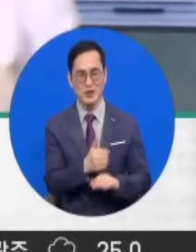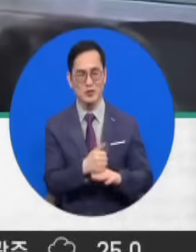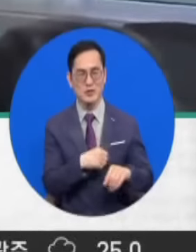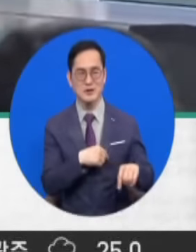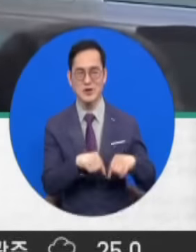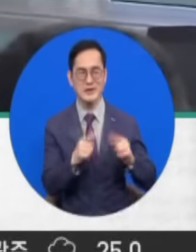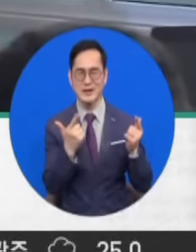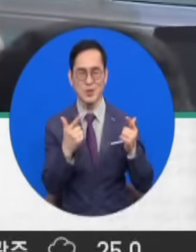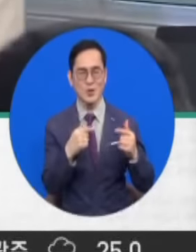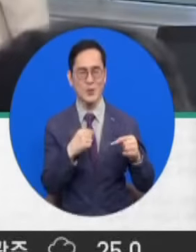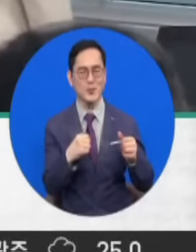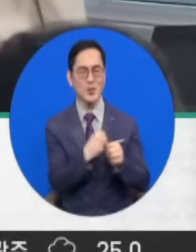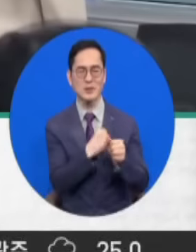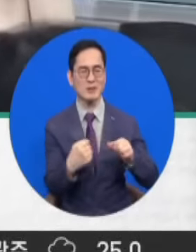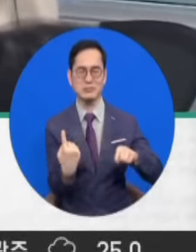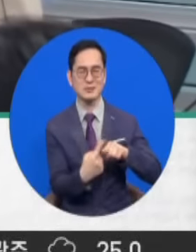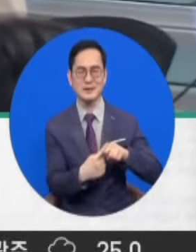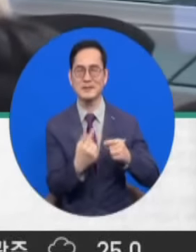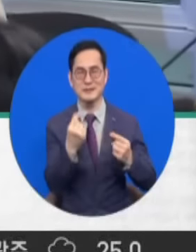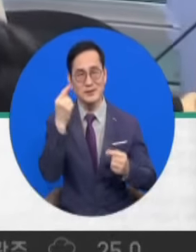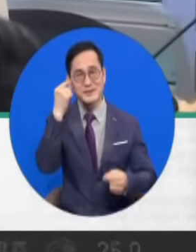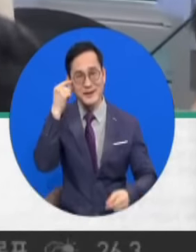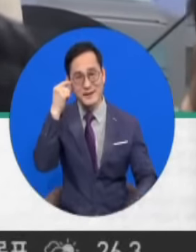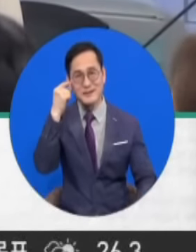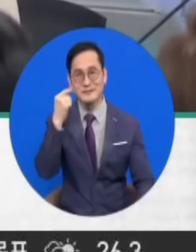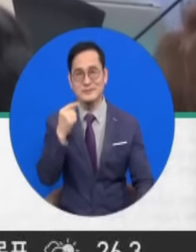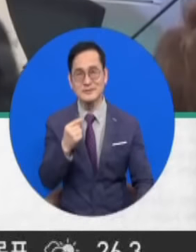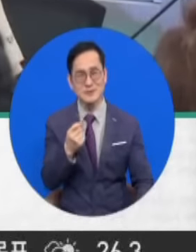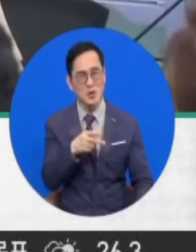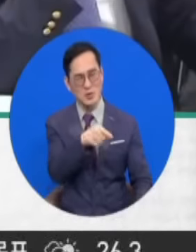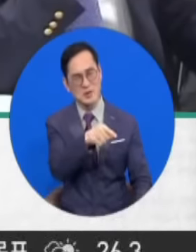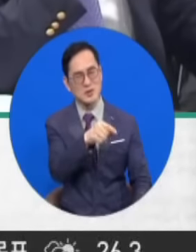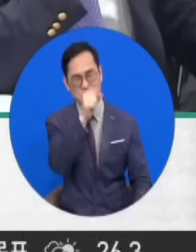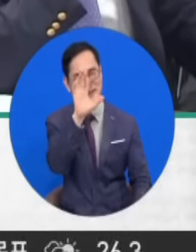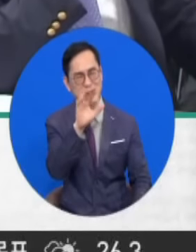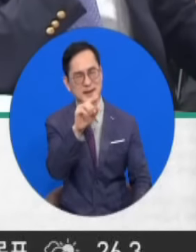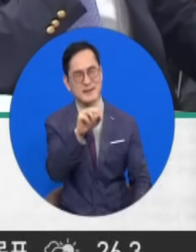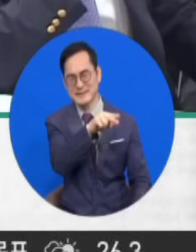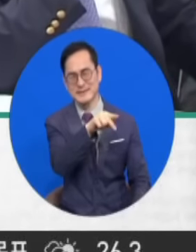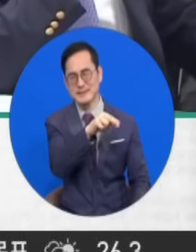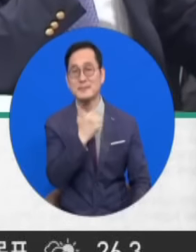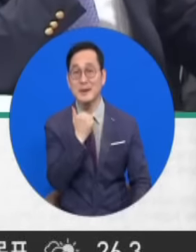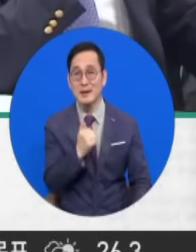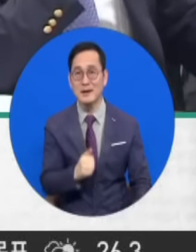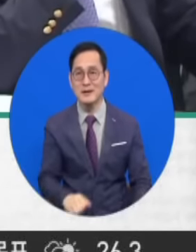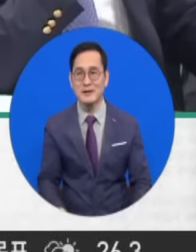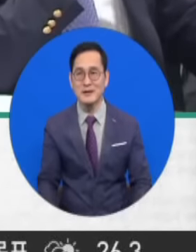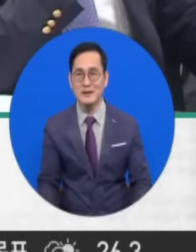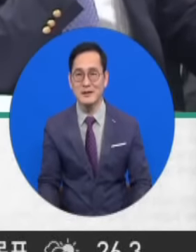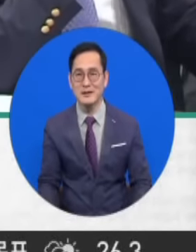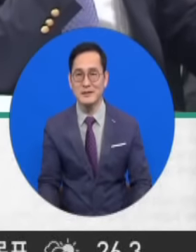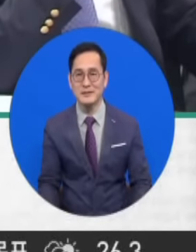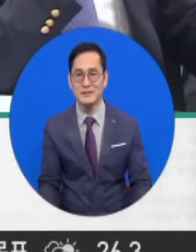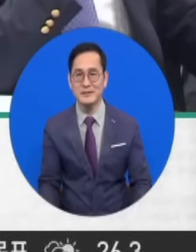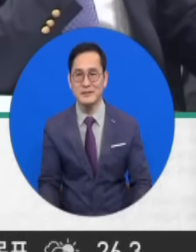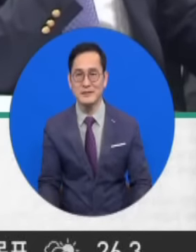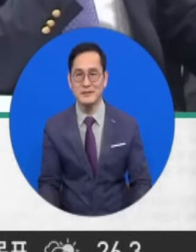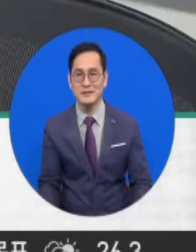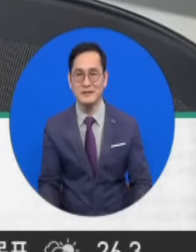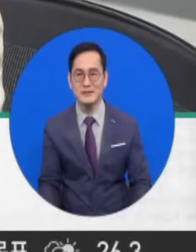가졌고 그에 대해서 당내에서 비판적 목소리를 낸 적이 있습니다. 저 학폭 맞다? 학폭이라고까지 얘기할 수는